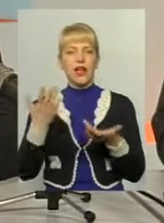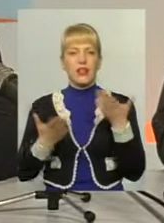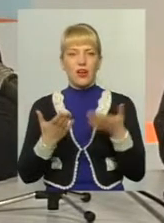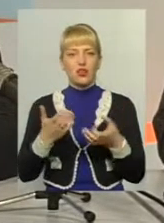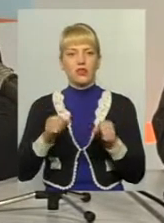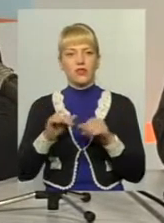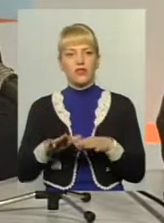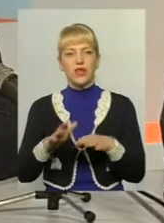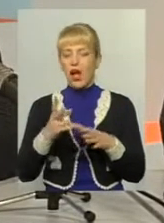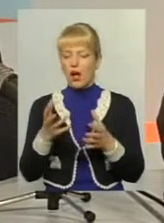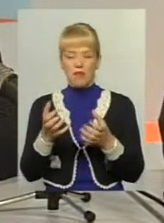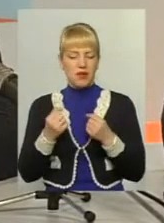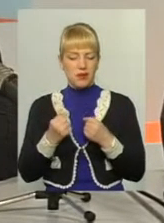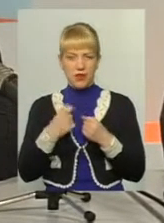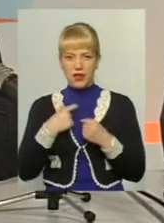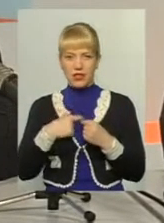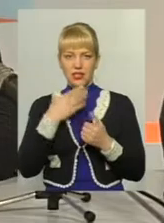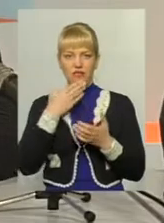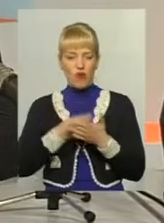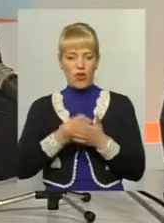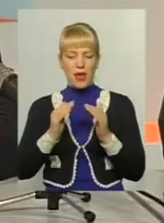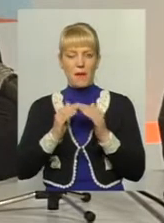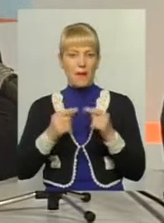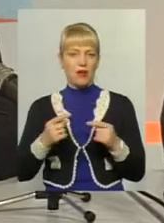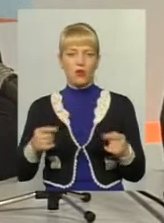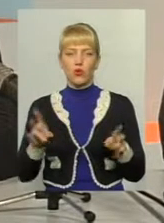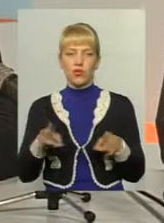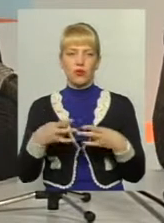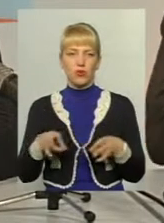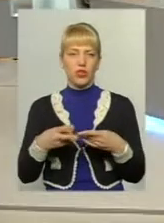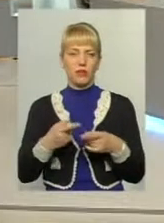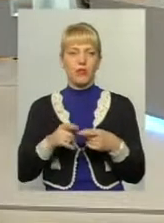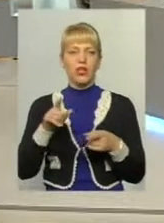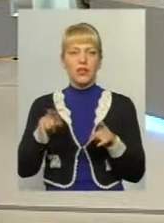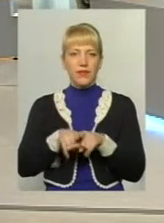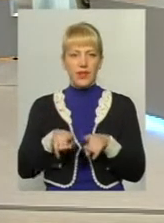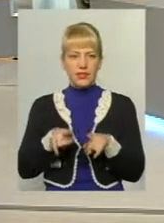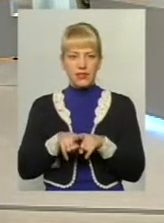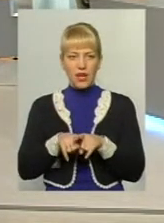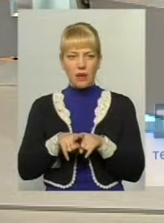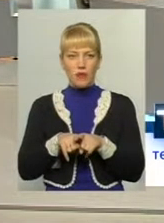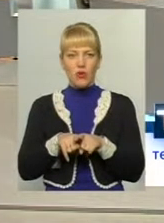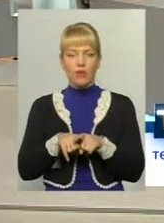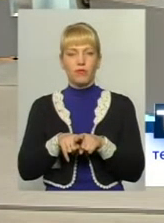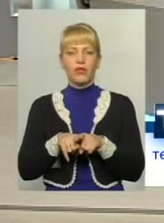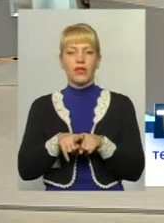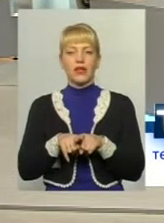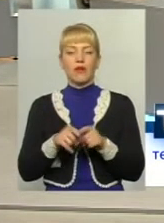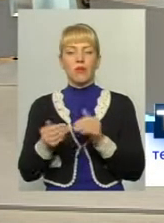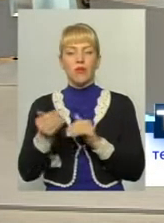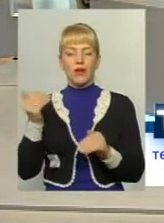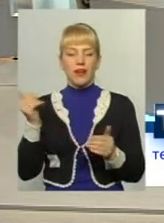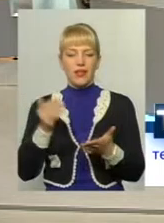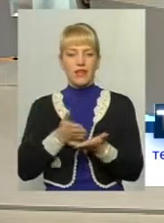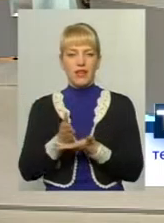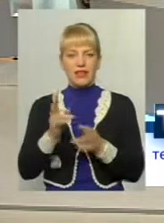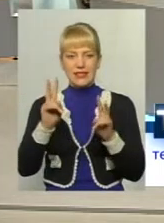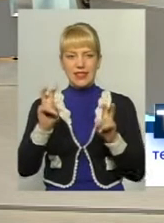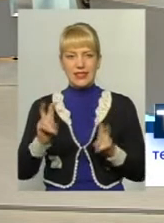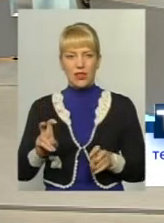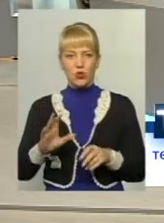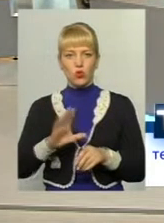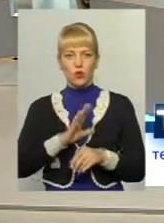це стаття скасована, тобто зрозуміло, що навіщо своє ж майно приймати собі на баланс. Да, вони можуть